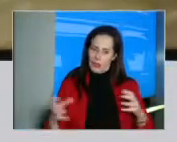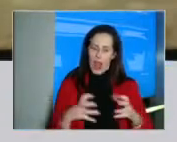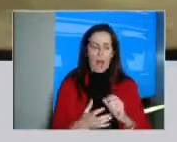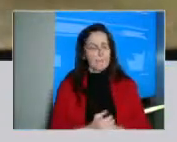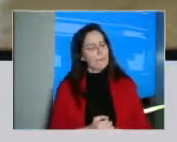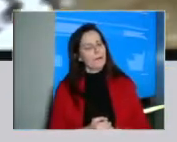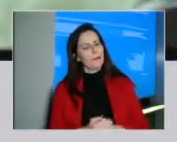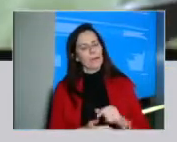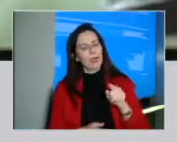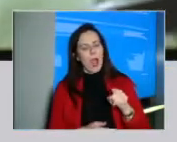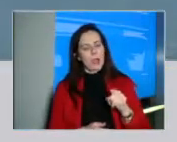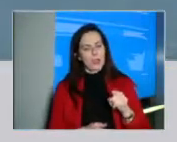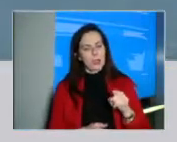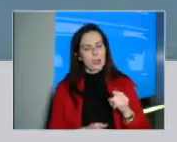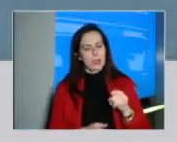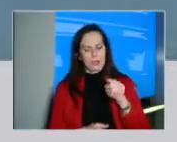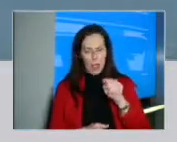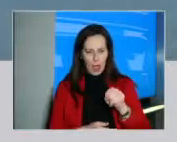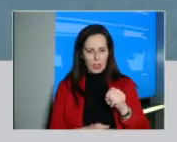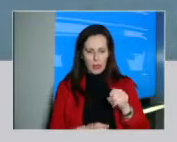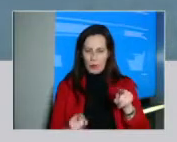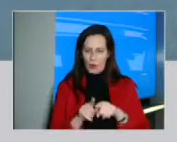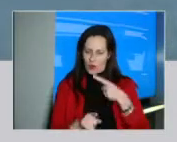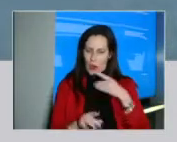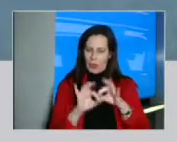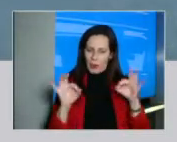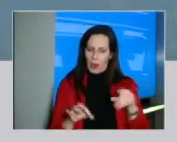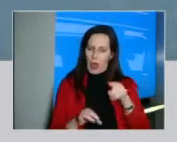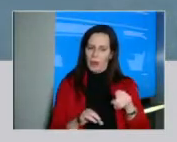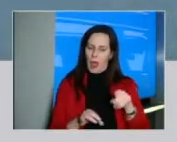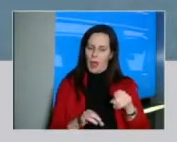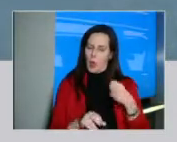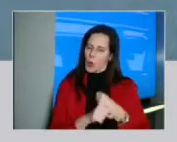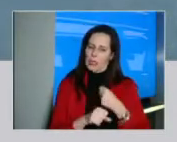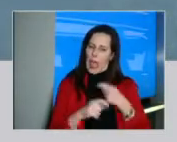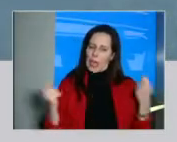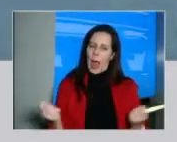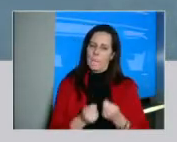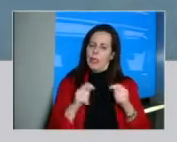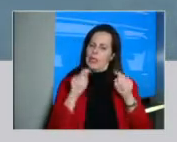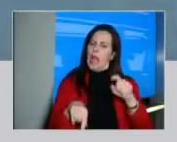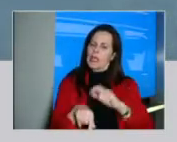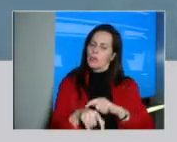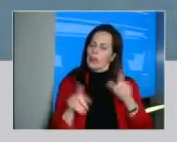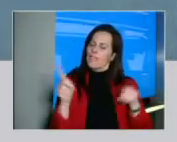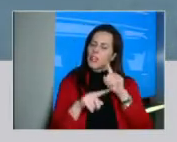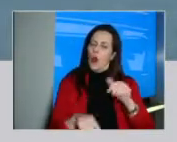אוקיי. יחזקאל, אתה, כמו שאמרתי בפתיח, מוביל קמפיין שנקרא הגיע הזמן לביטול גיוס החובה.